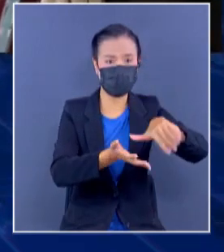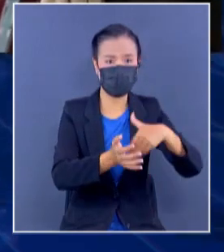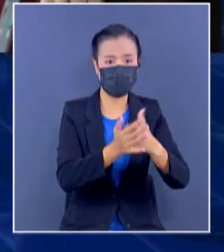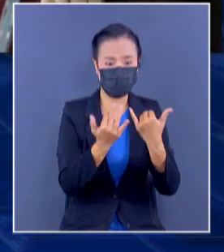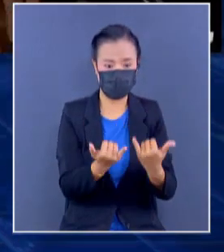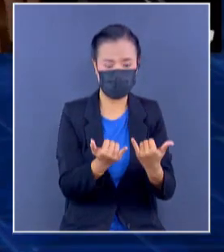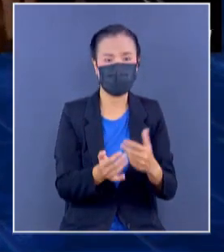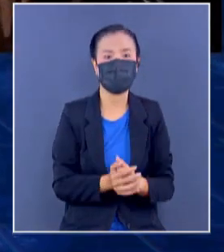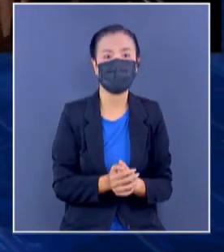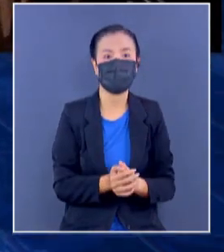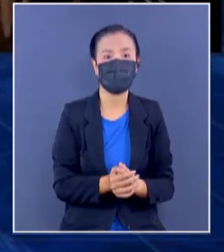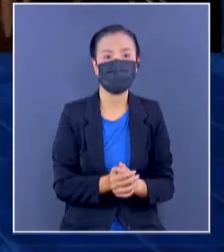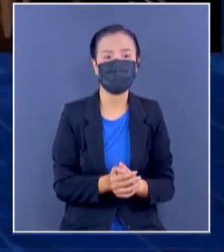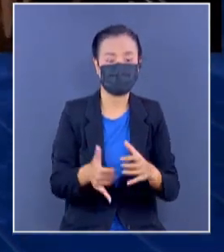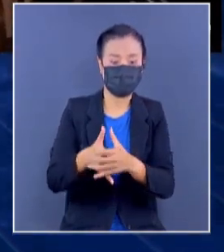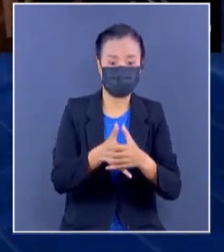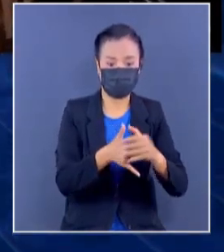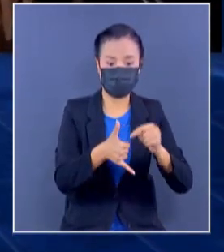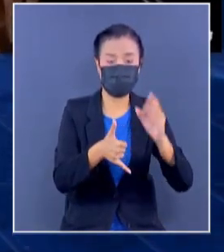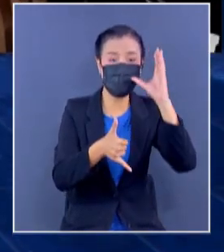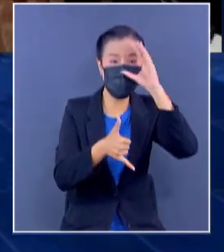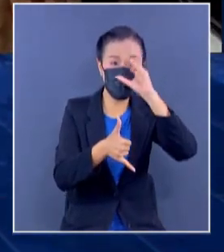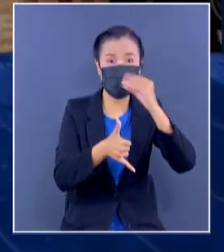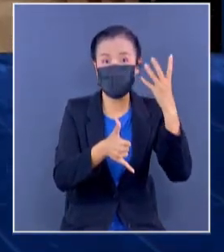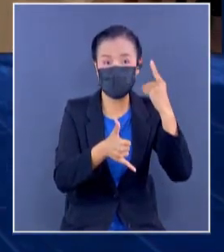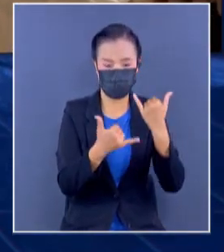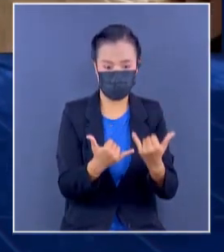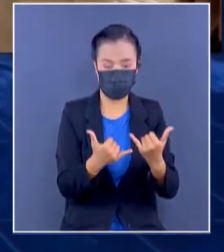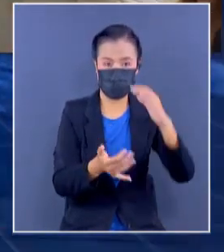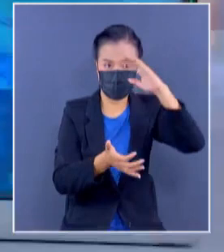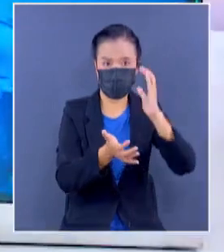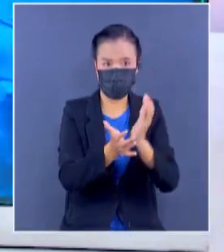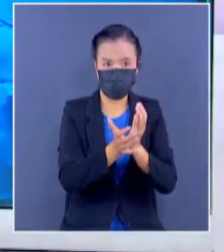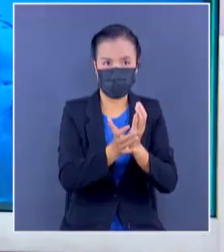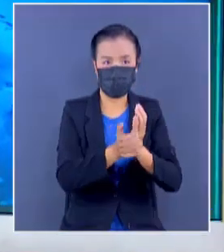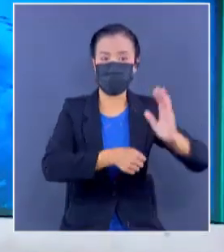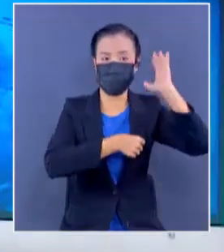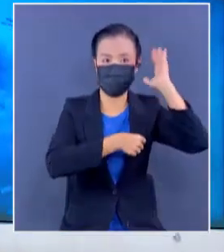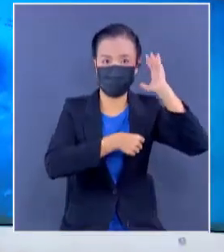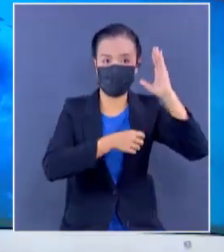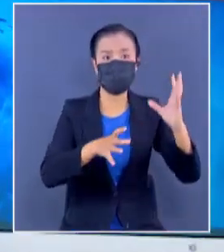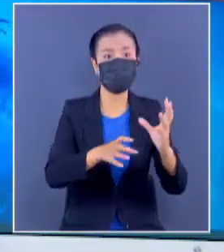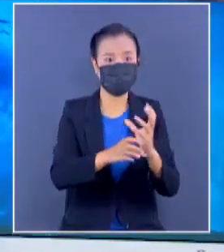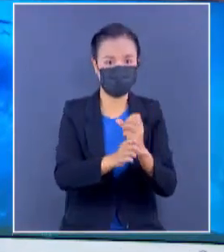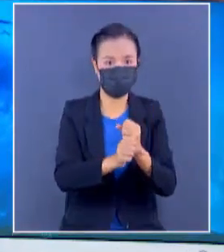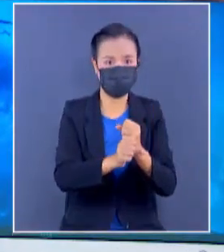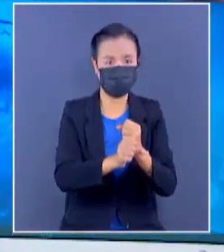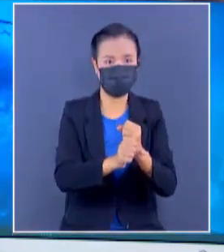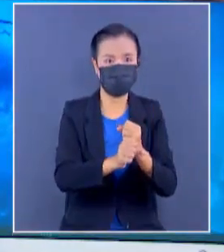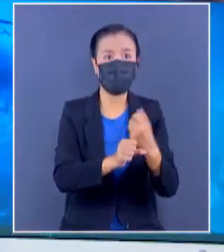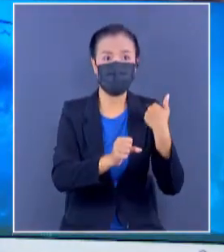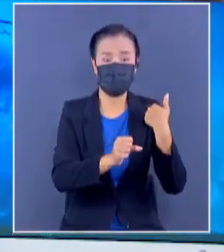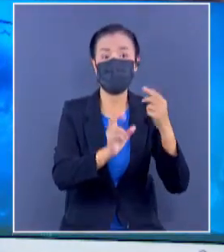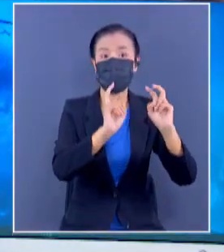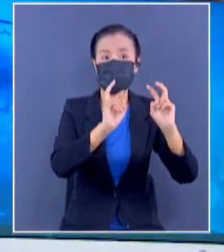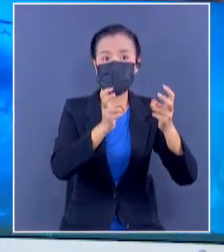นี้เพราะว่าหลังจากที่ควบคุมตัวได้เมื่อคืนนี ้ เดี๋ยววันนี้ตำรวจจะตั้งโต๊ะแถลงนะครับโดยเฉพาะอีกเรื่องนึงด้าน